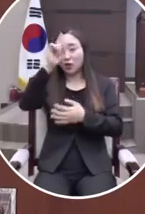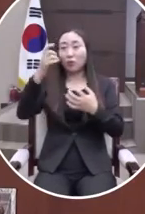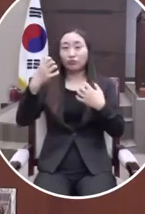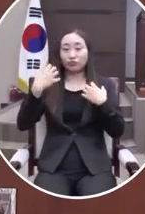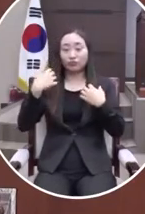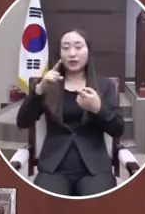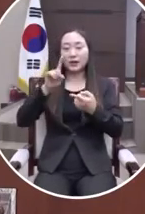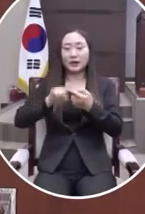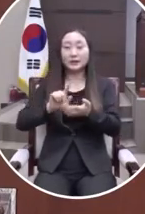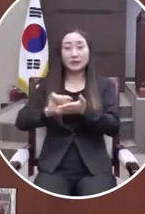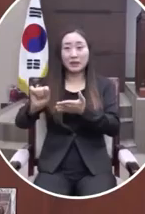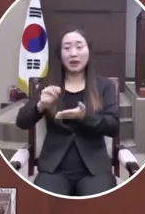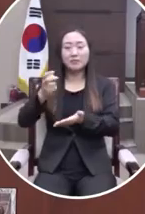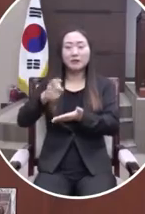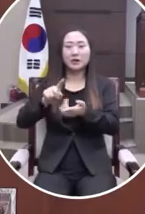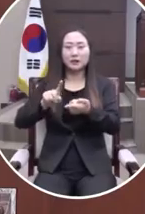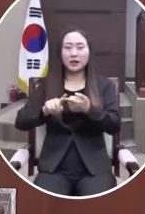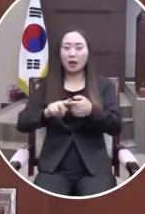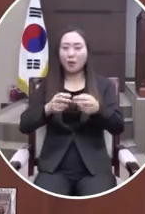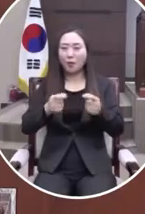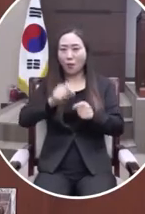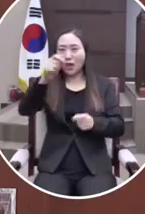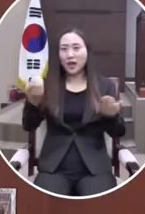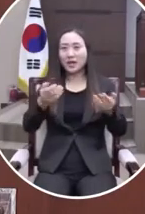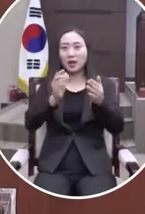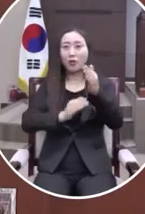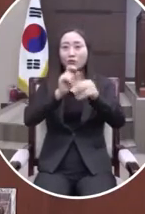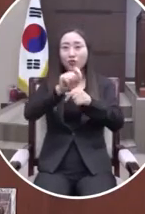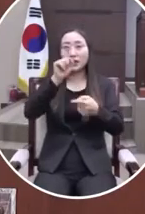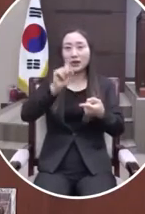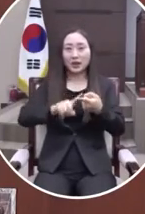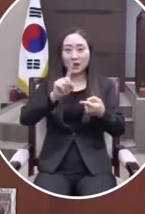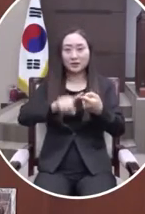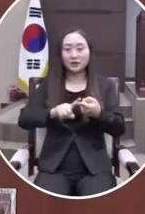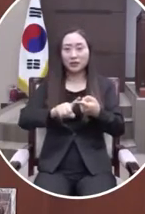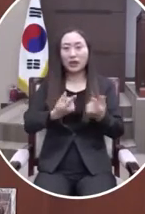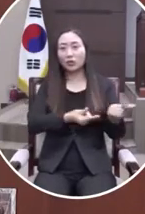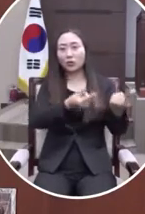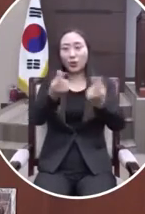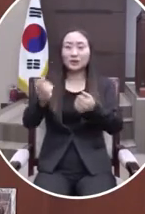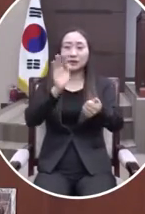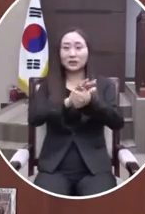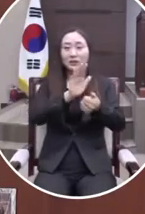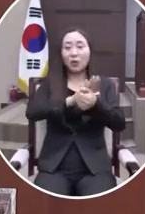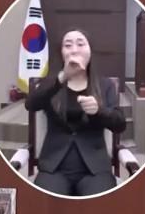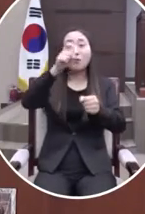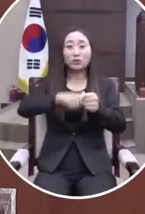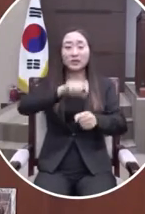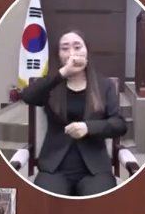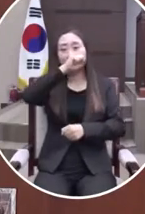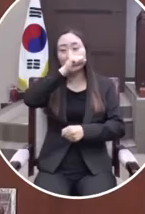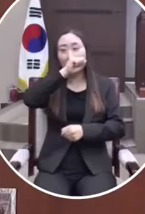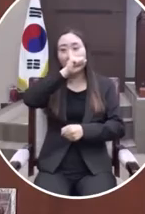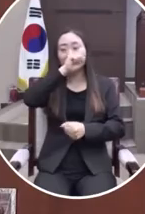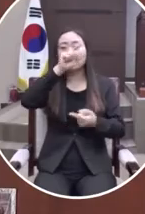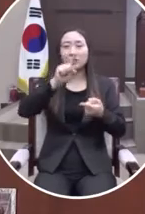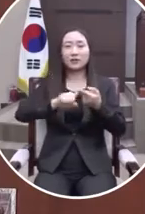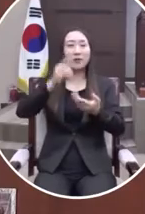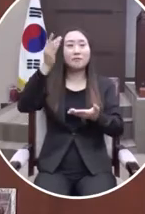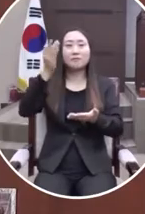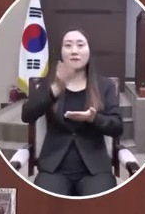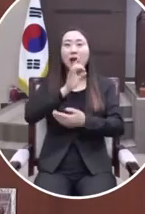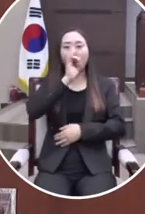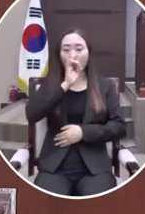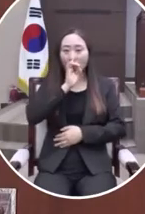운영 기준에 장기 근속 퇴직 공무원에 대한 일률적 지원 목적의 예산을 편성할